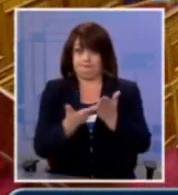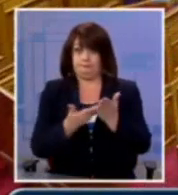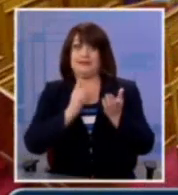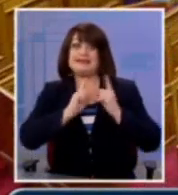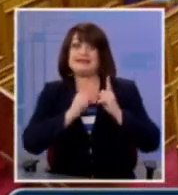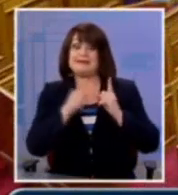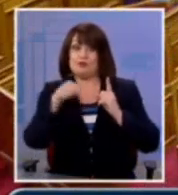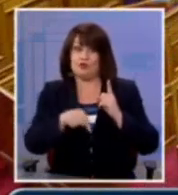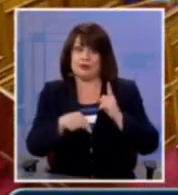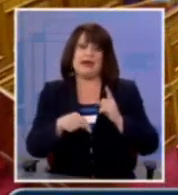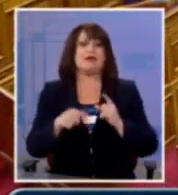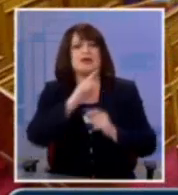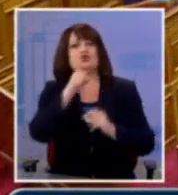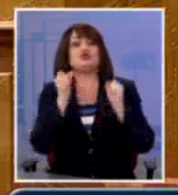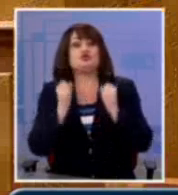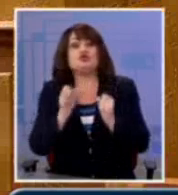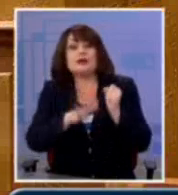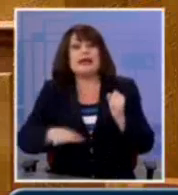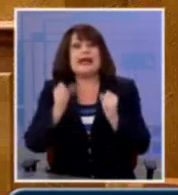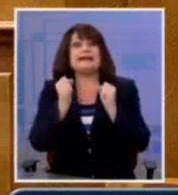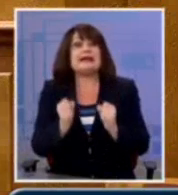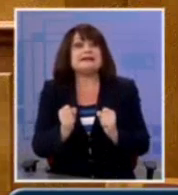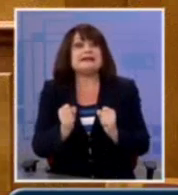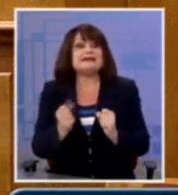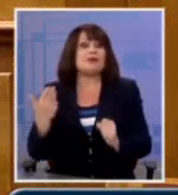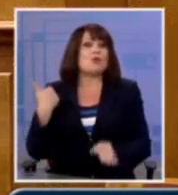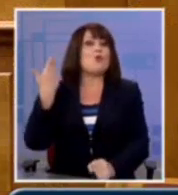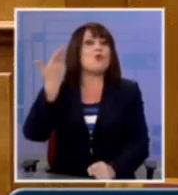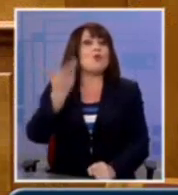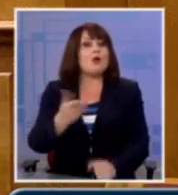κατάσταση στην οποία ζούμε σήμερα είναι προϊόν